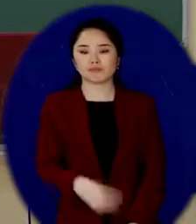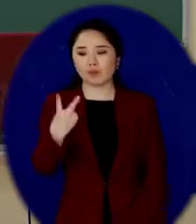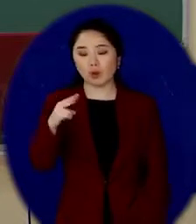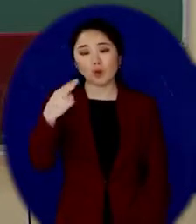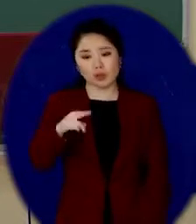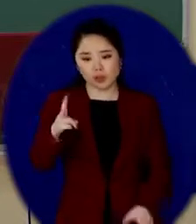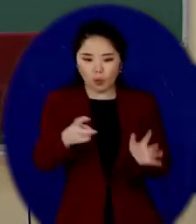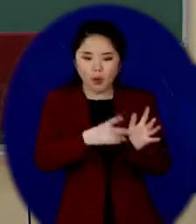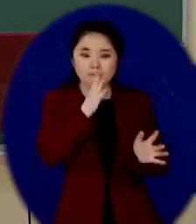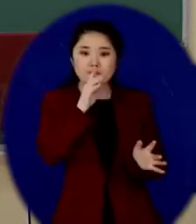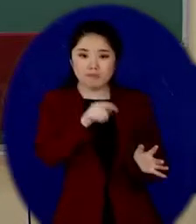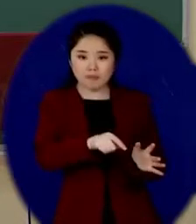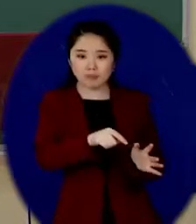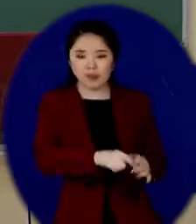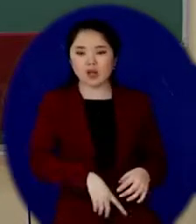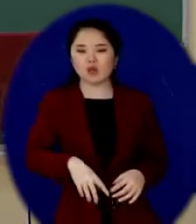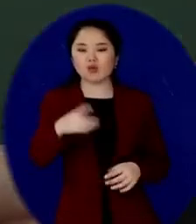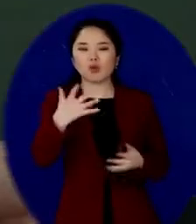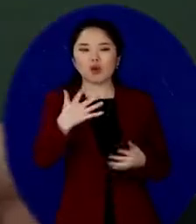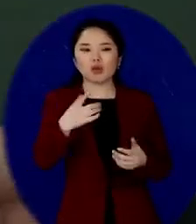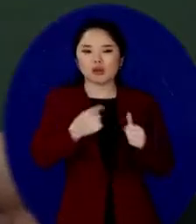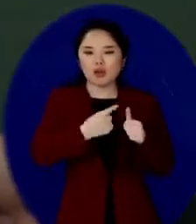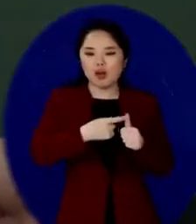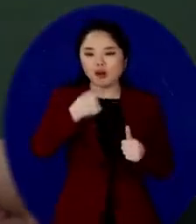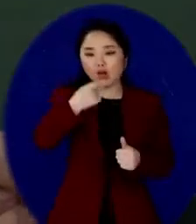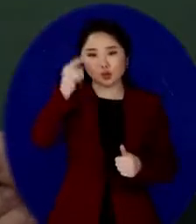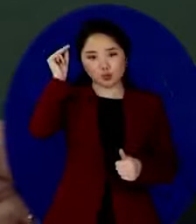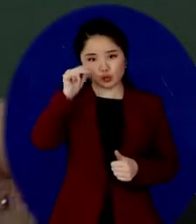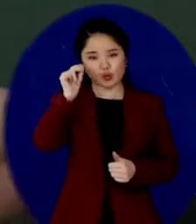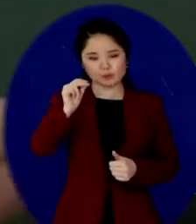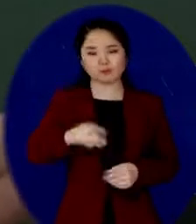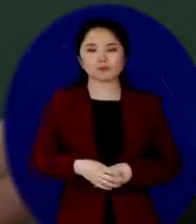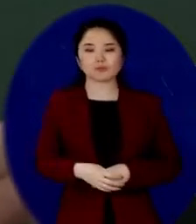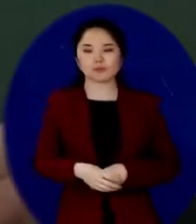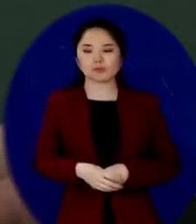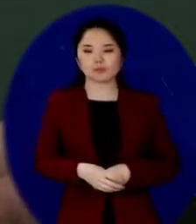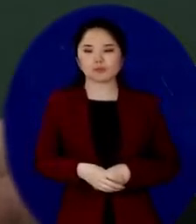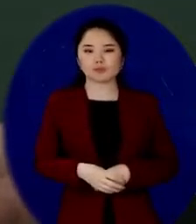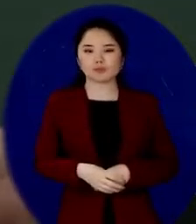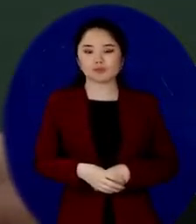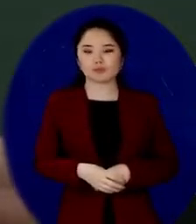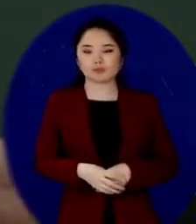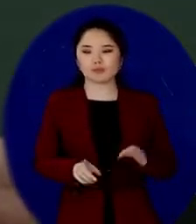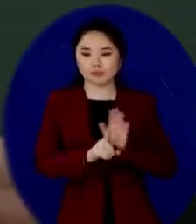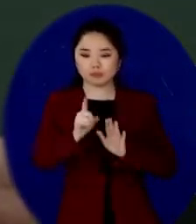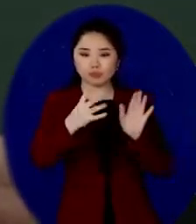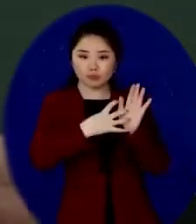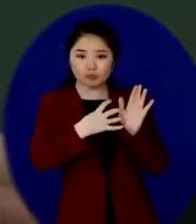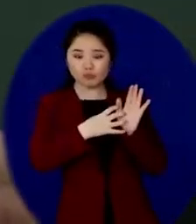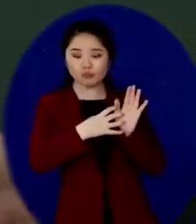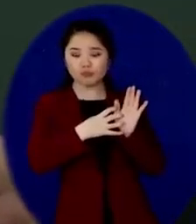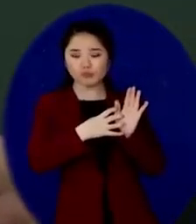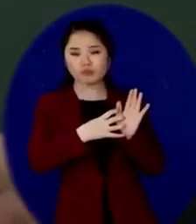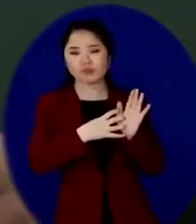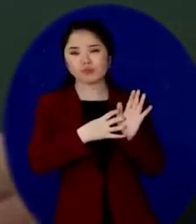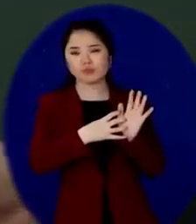Үлдэгдэлтэй хуваах үлдэлийнхаа гишүүдийг нэрлэж сурья. За, эхний 9 гэдэг